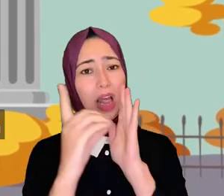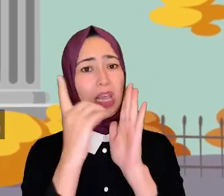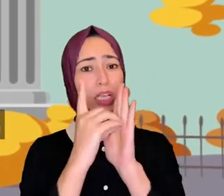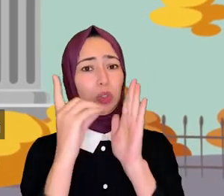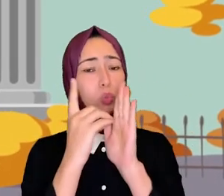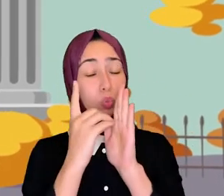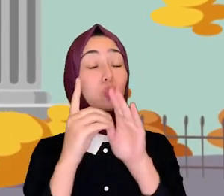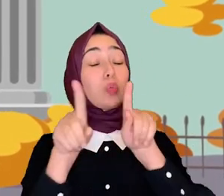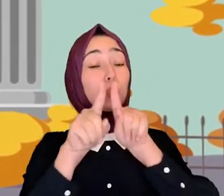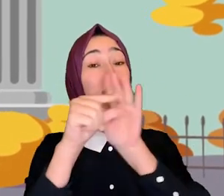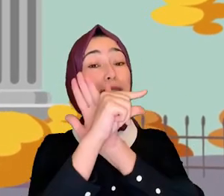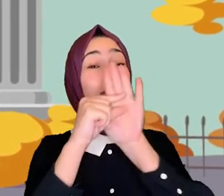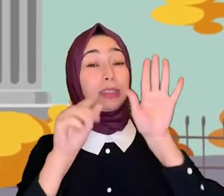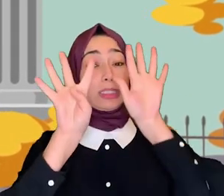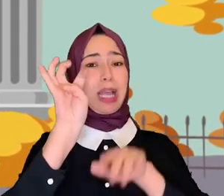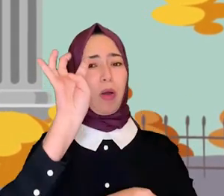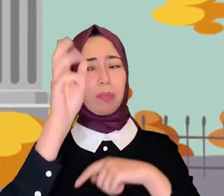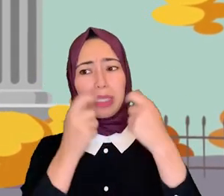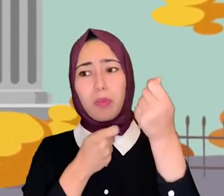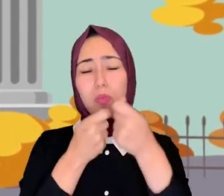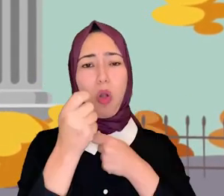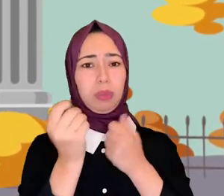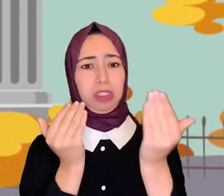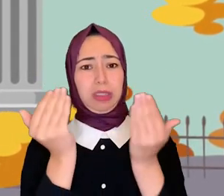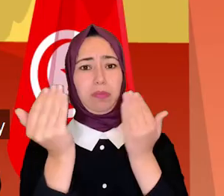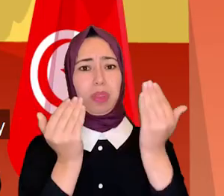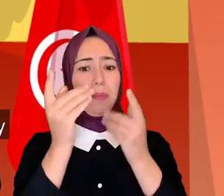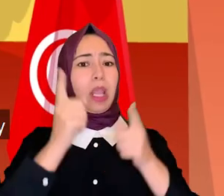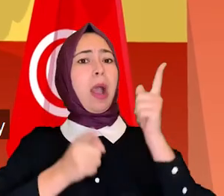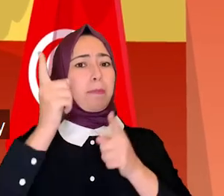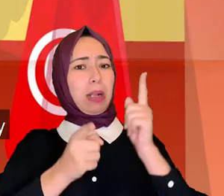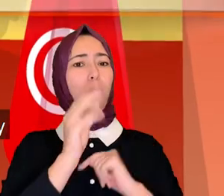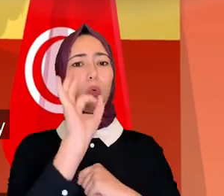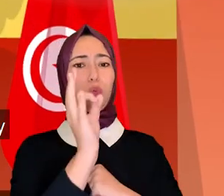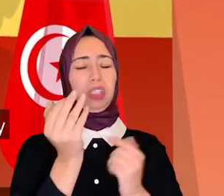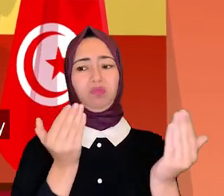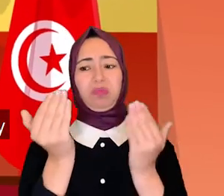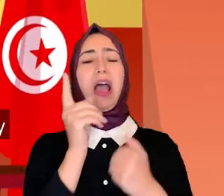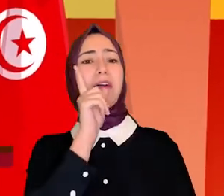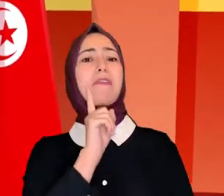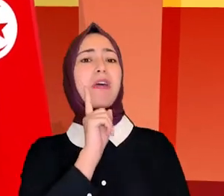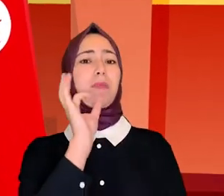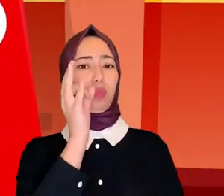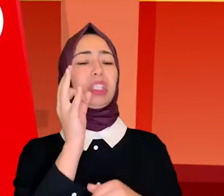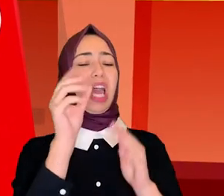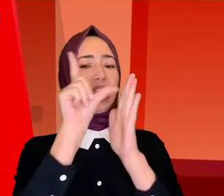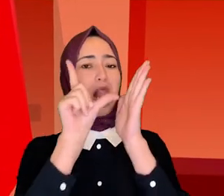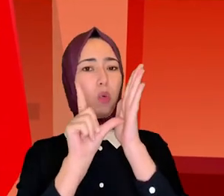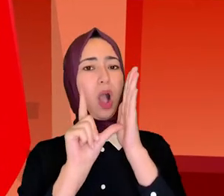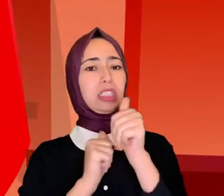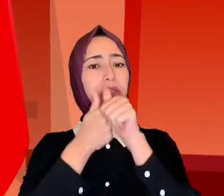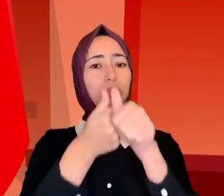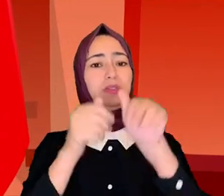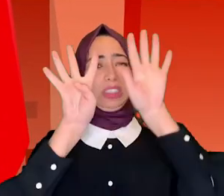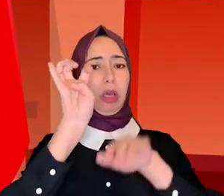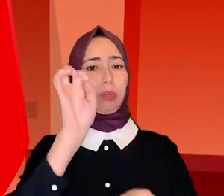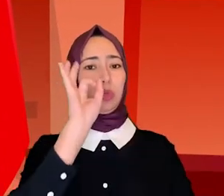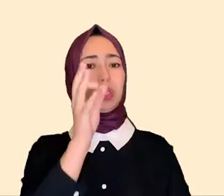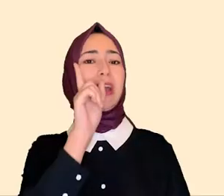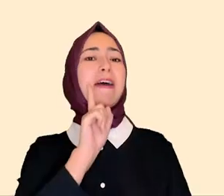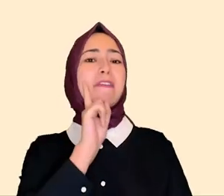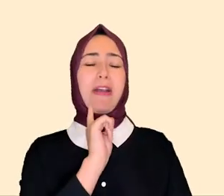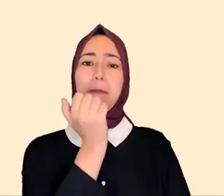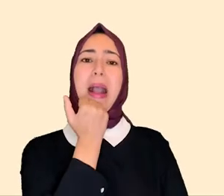نص الدستور وخاصة الفصل 49 منه. المحكمة طبقت مبدأ التناسب اللي جاب به الفصل 49